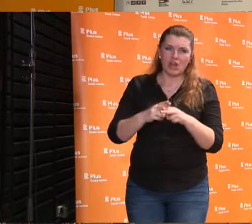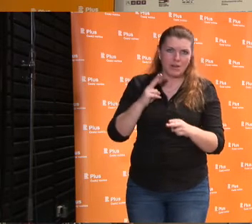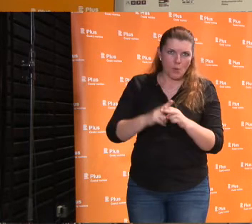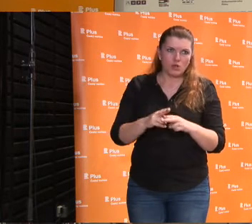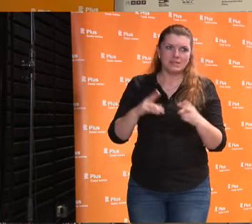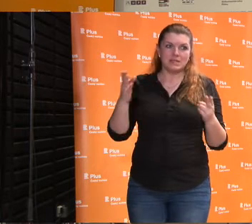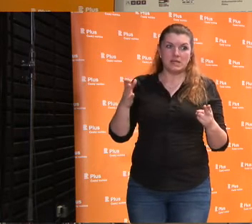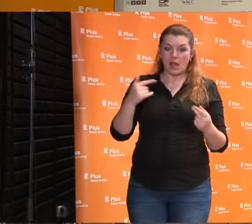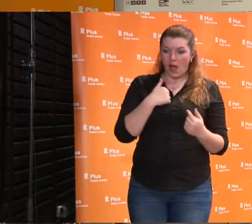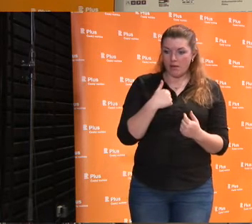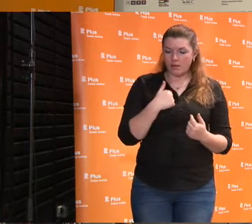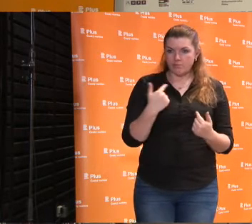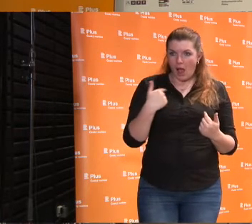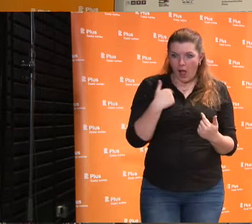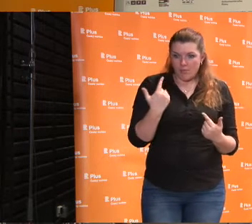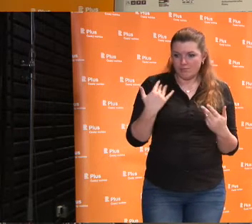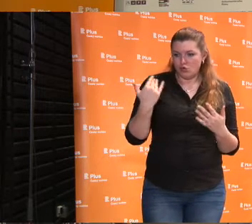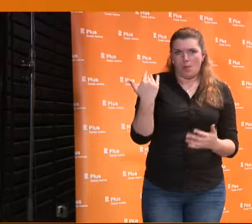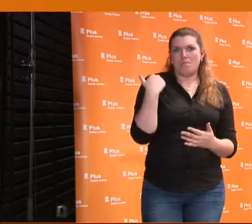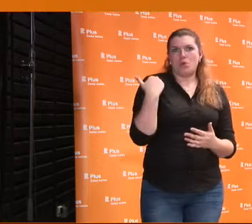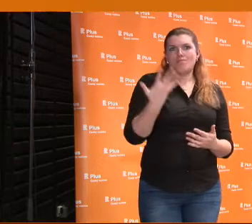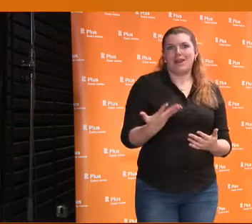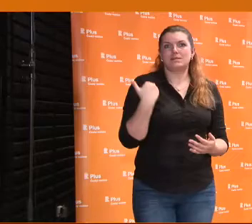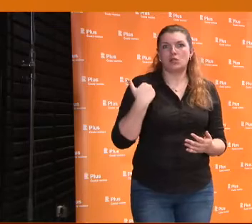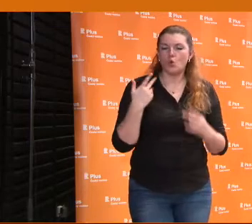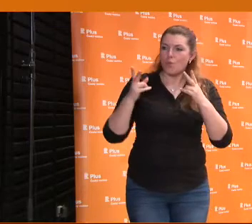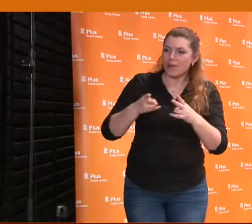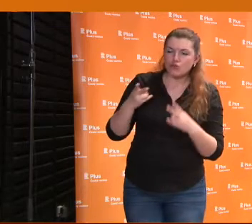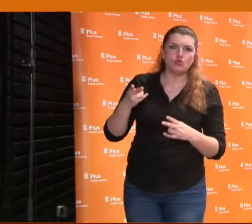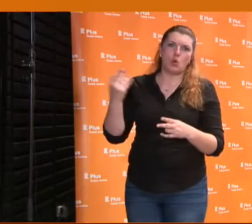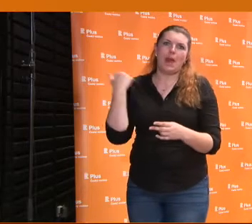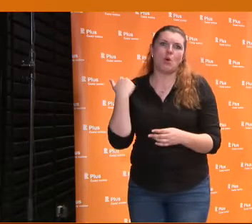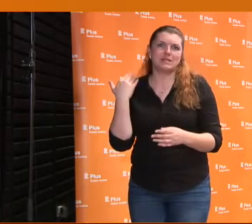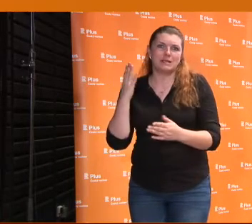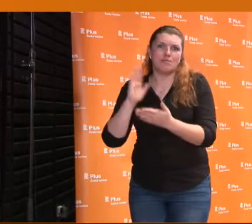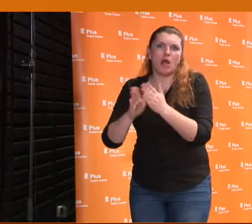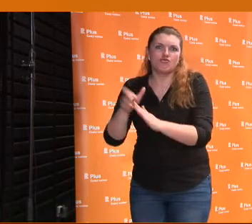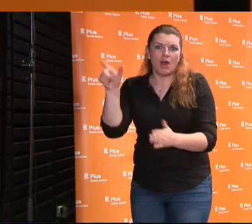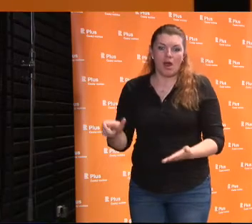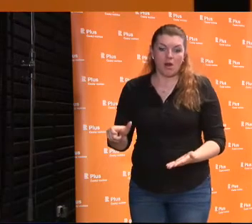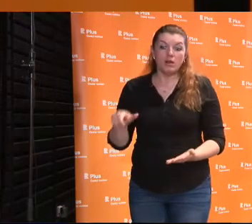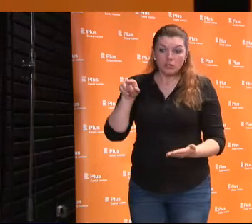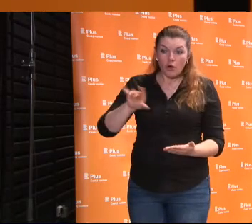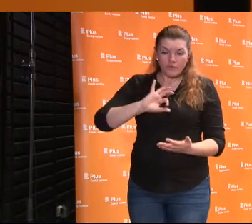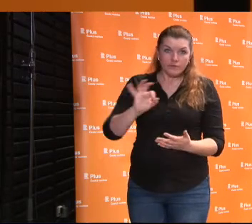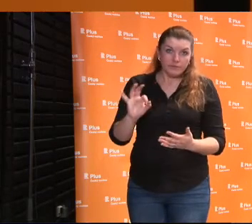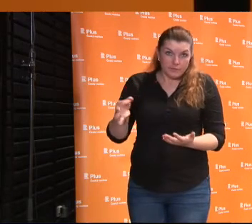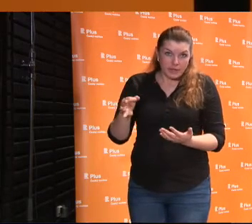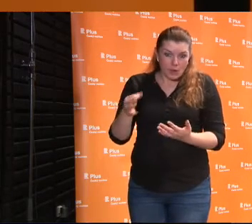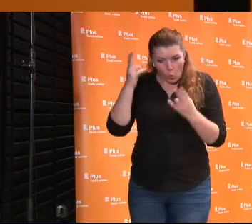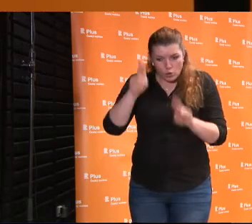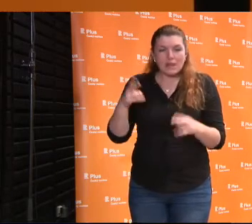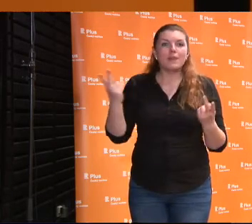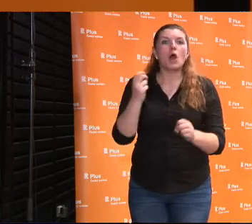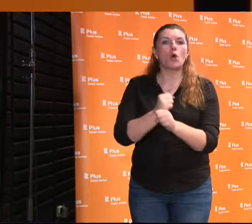svých 50 letech jsem přebral prostě péči o své rodinné příslušníky, tak to lze akceptovat jako práci a